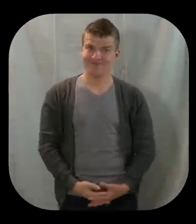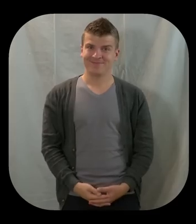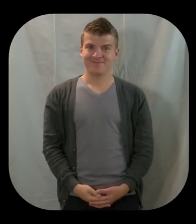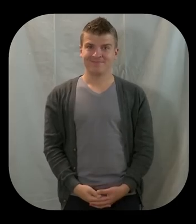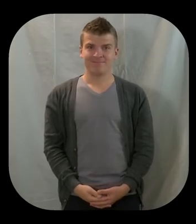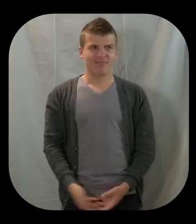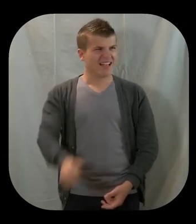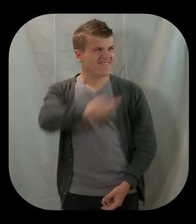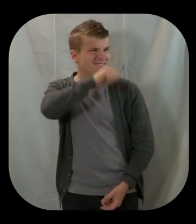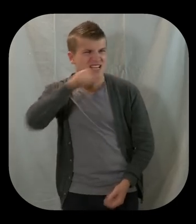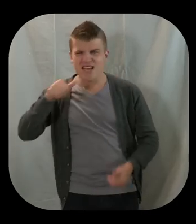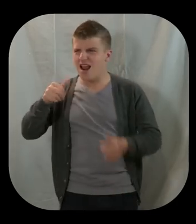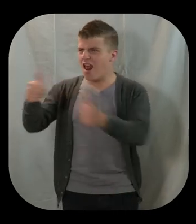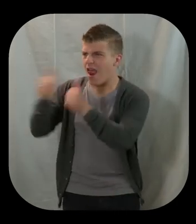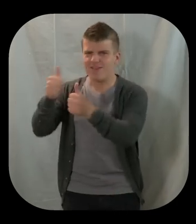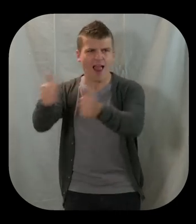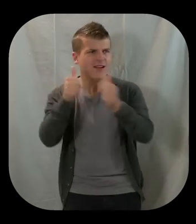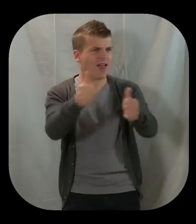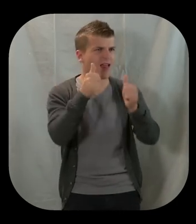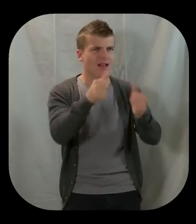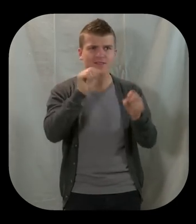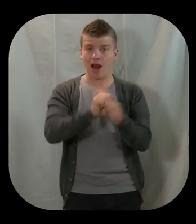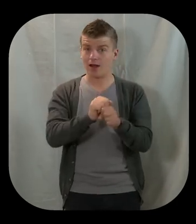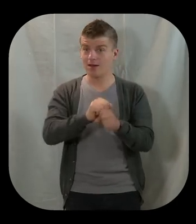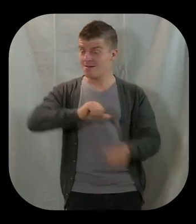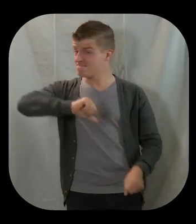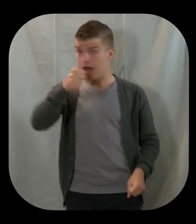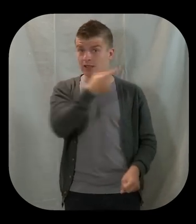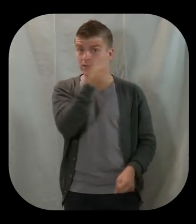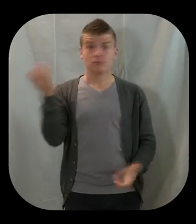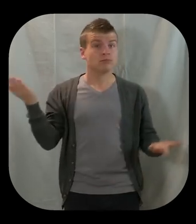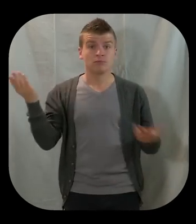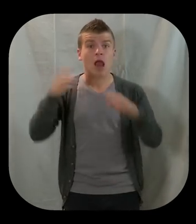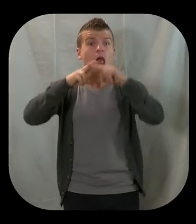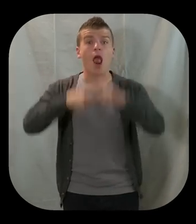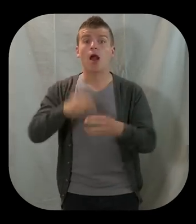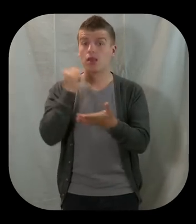So viele Helferinnen und Helfer. Die meisten von ihnen übrigens ehrenamtlich.